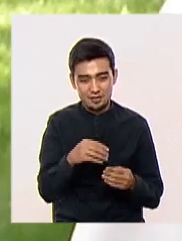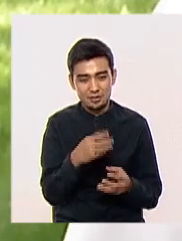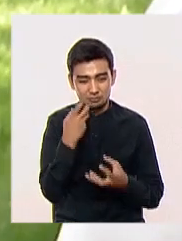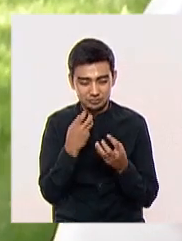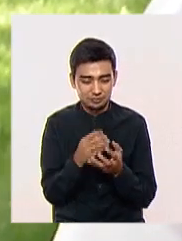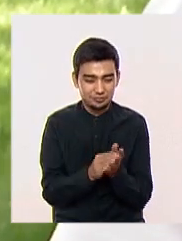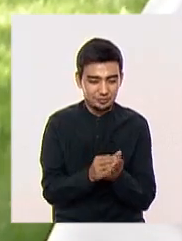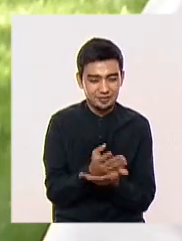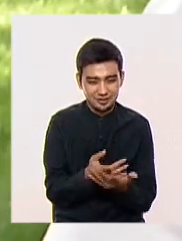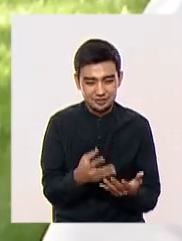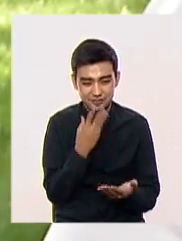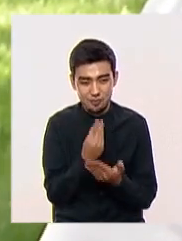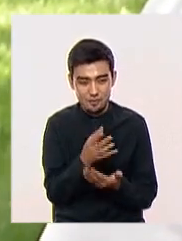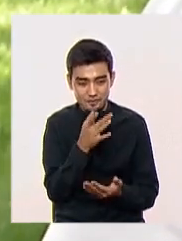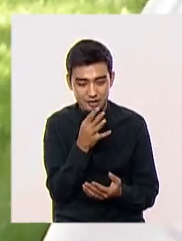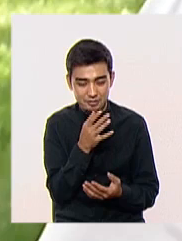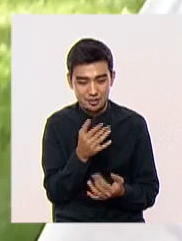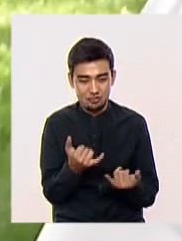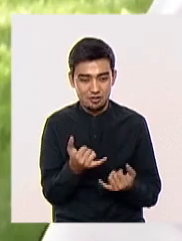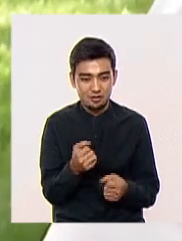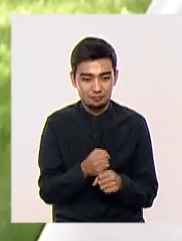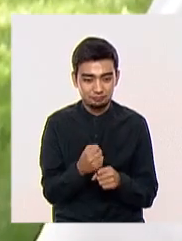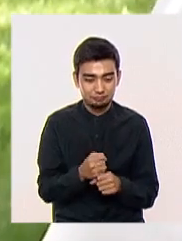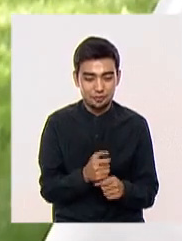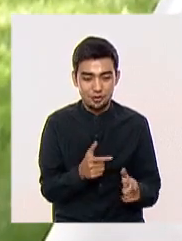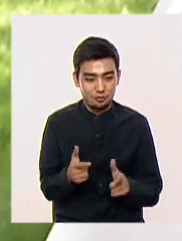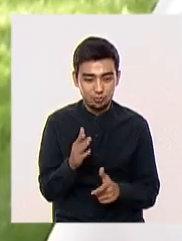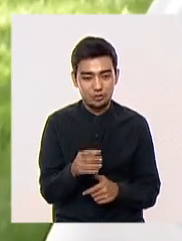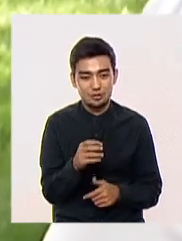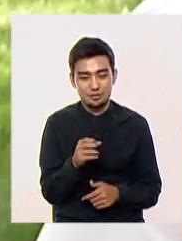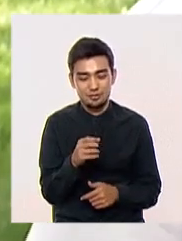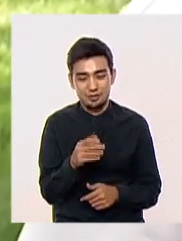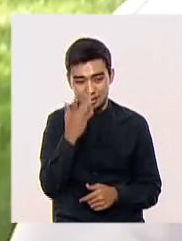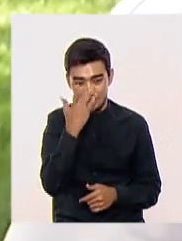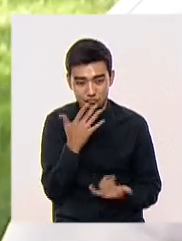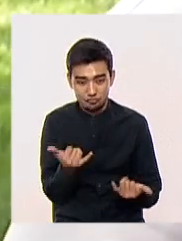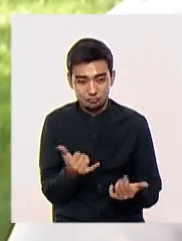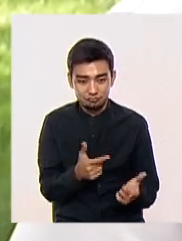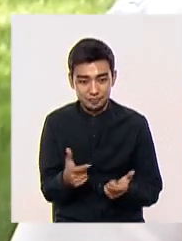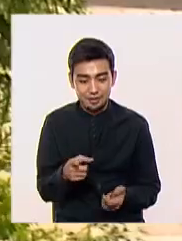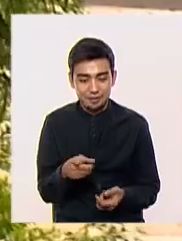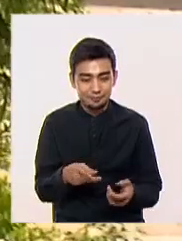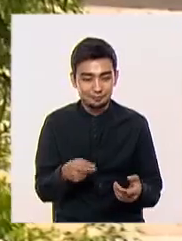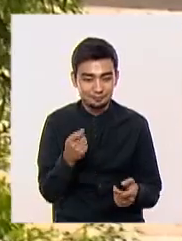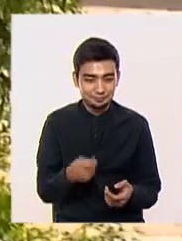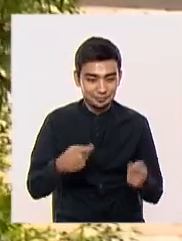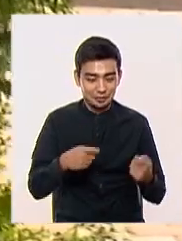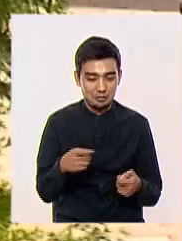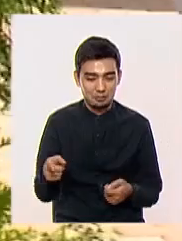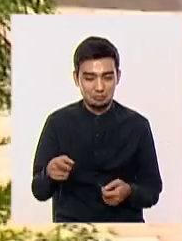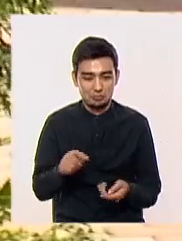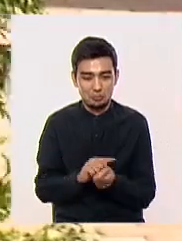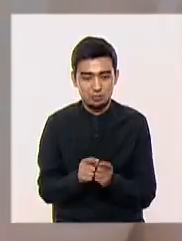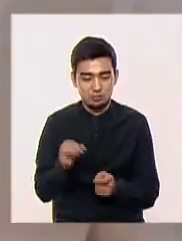уақыты тамыз, қыркүйек, қазан айлары бір онсыз да инфляцияның кішкене тұрақталатын уақыт. Экономистер